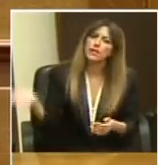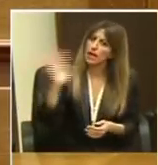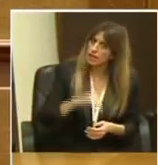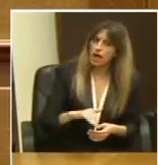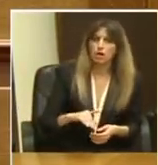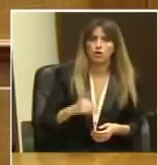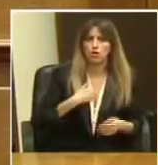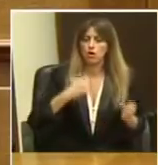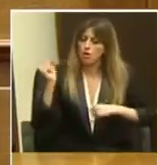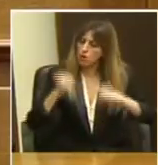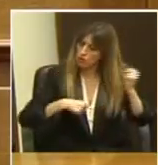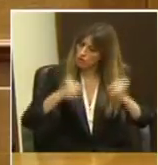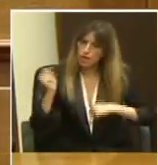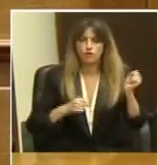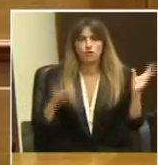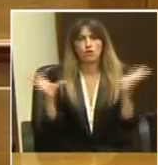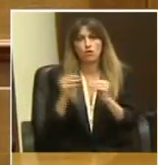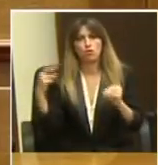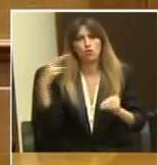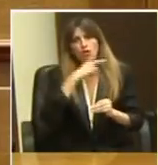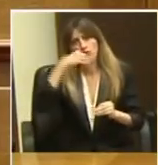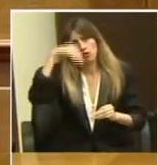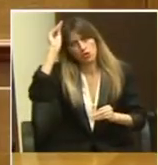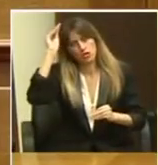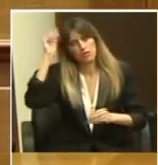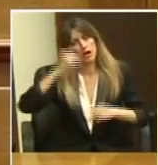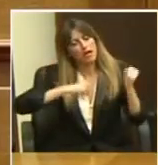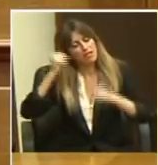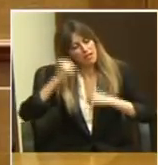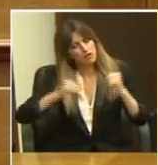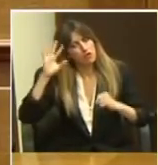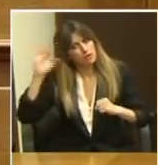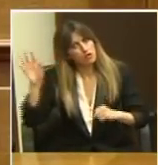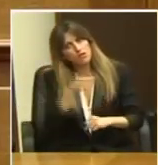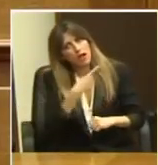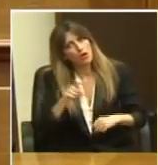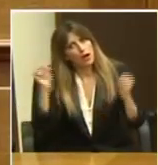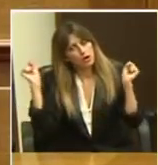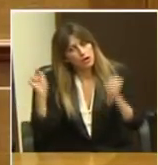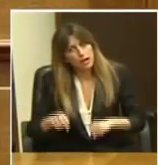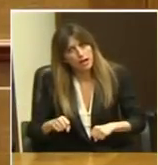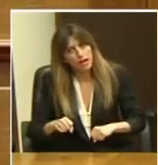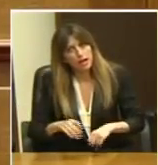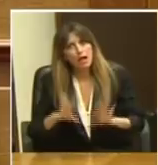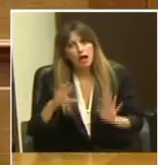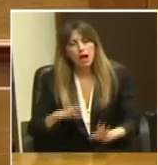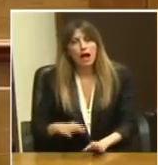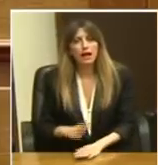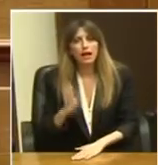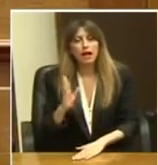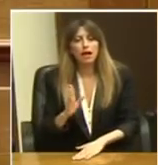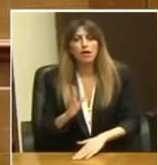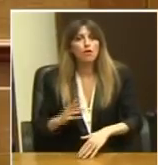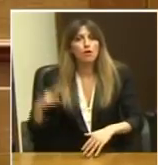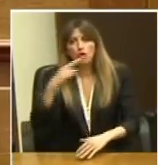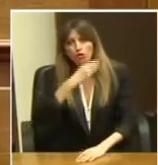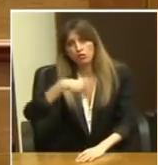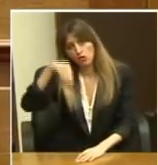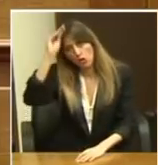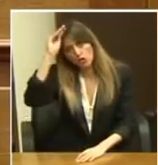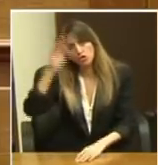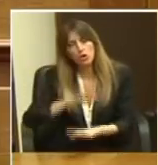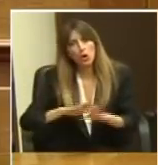του ΣΥΡΙΖΑ πολιτικά. Αλλά ποτέ ο Τσίπρας δεν πήρε το αεροπλάνο το κρατικό μαζί με τον Χριστοφοράκο να πάει στα Σκόπια να κάνει